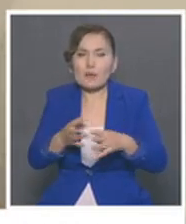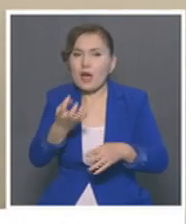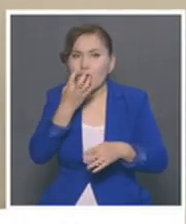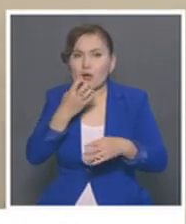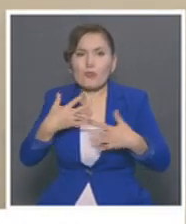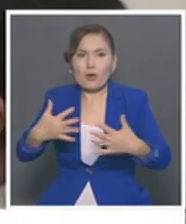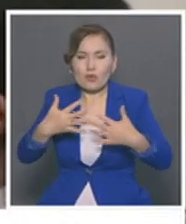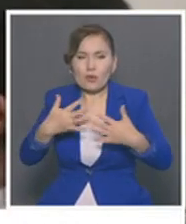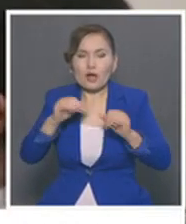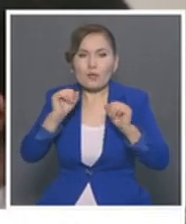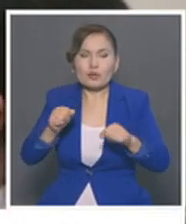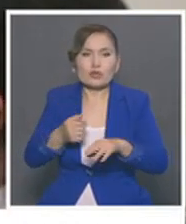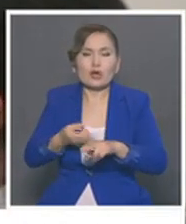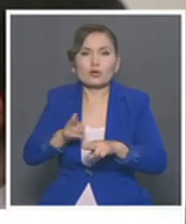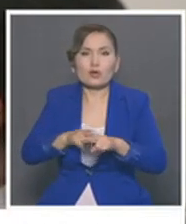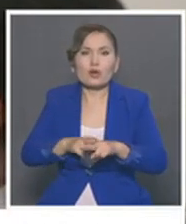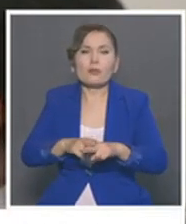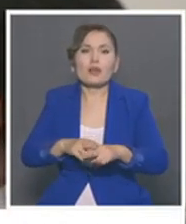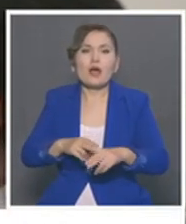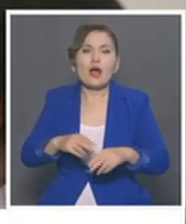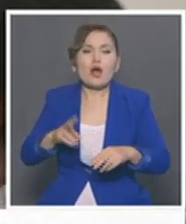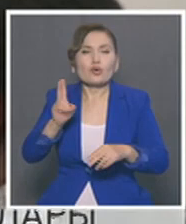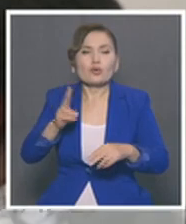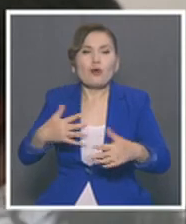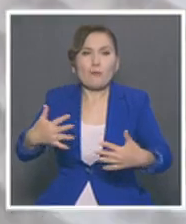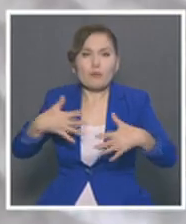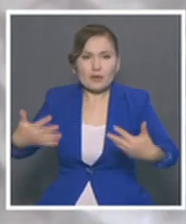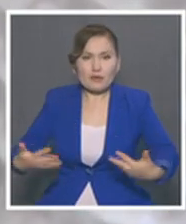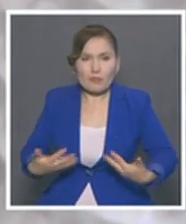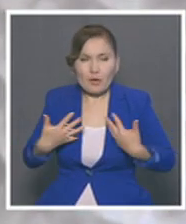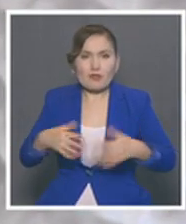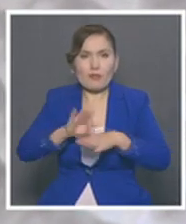әсер етеді. Тек ескеретін жайт, емнің бұл түрін пневмония кезінде жасауға болмайды.